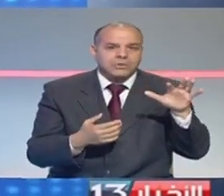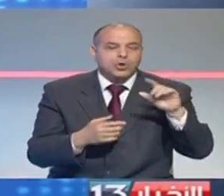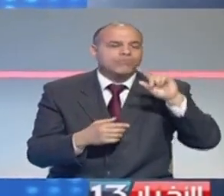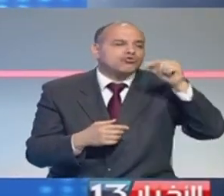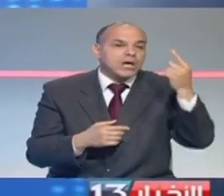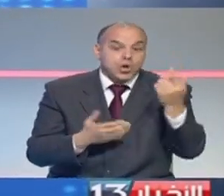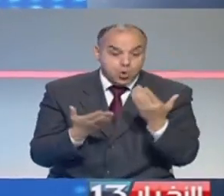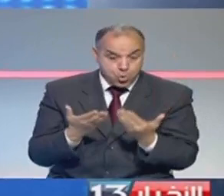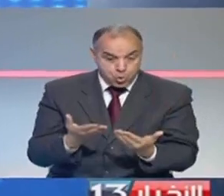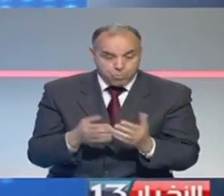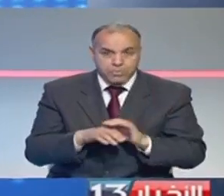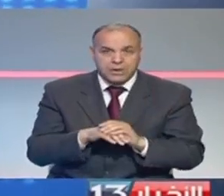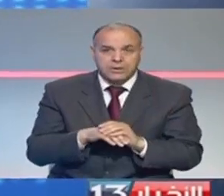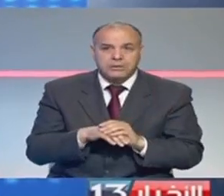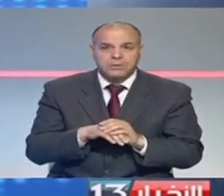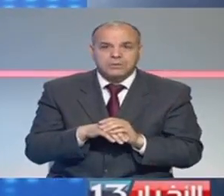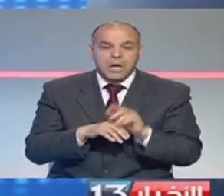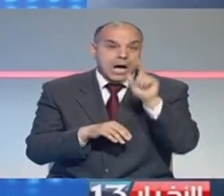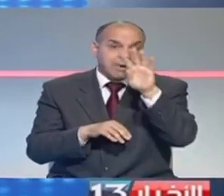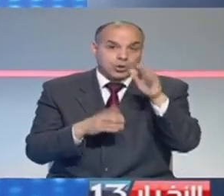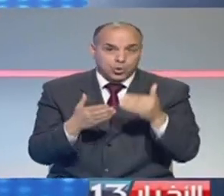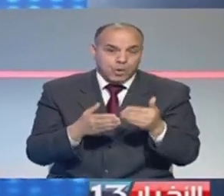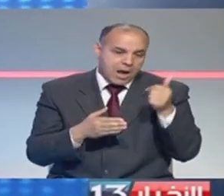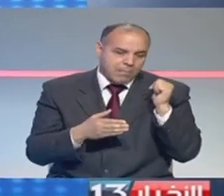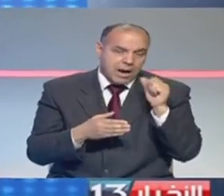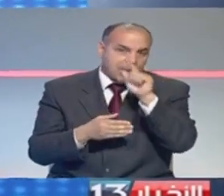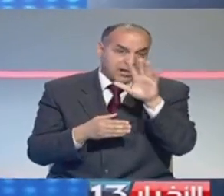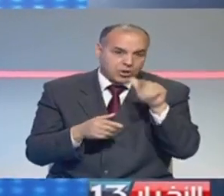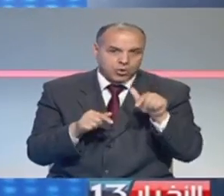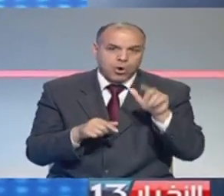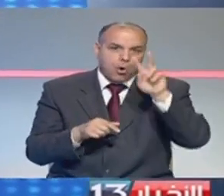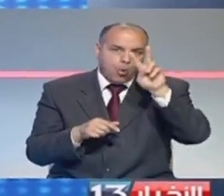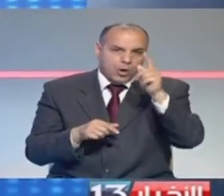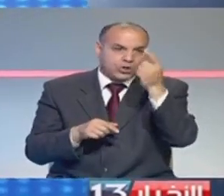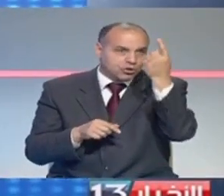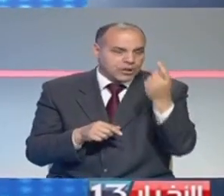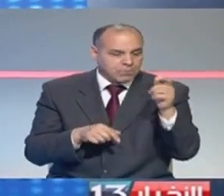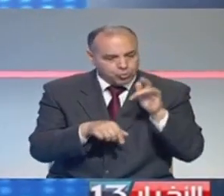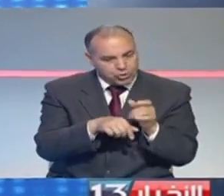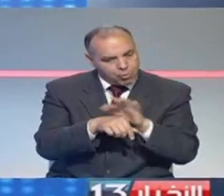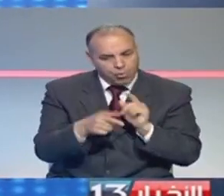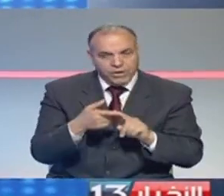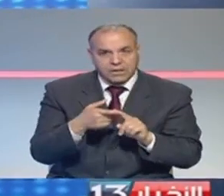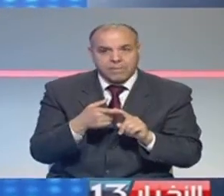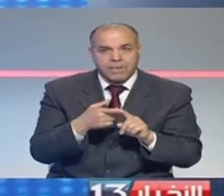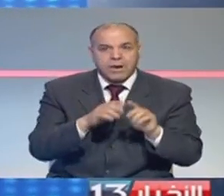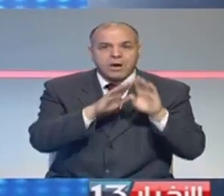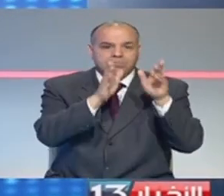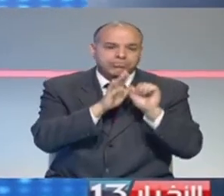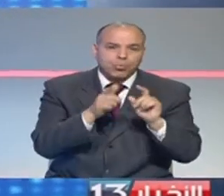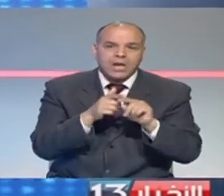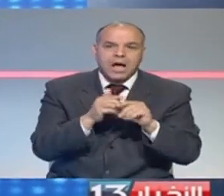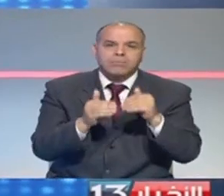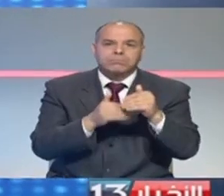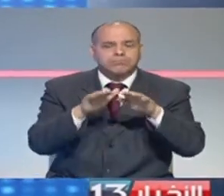الشهر، اليوم نهار 14 البارحة عفوا 21 حالة، والحالة الحجم هذا متاع الحالات